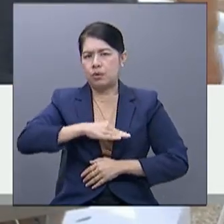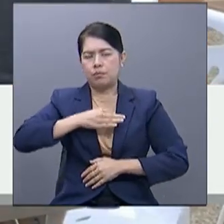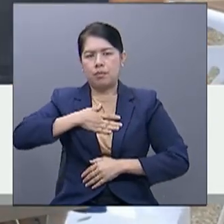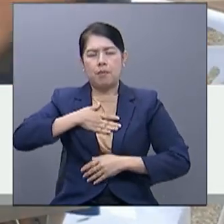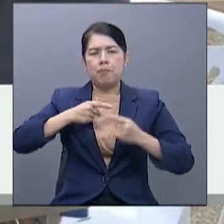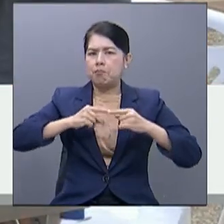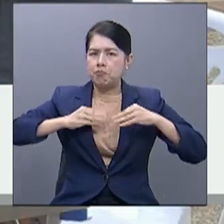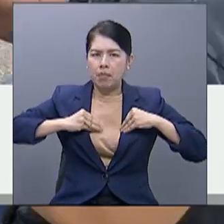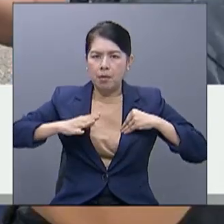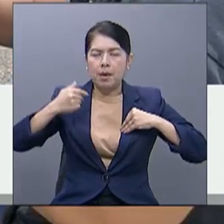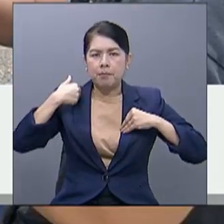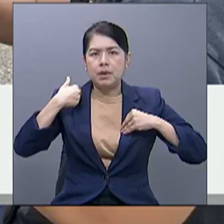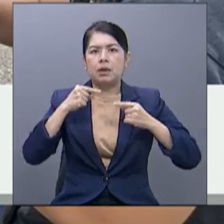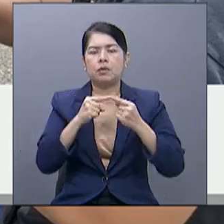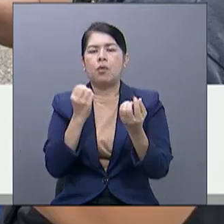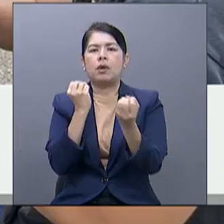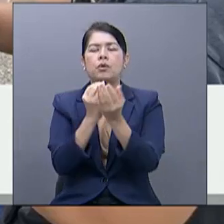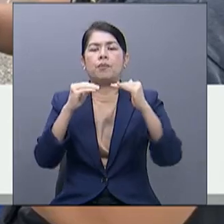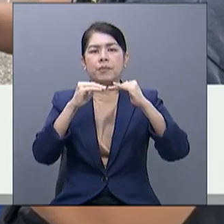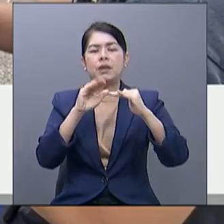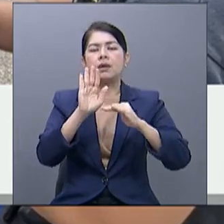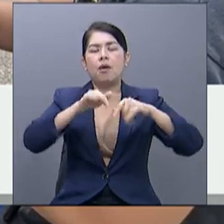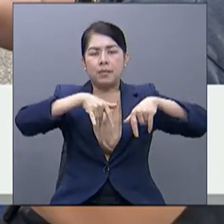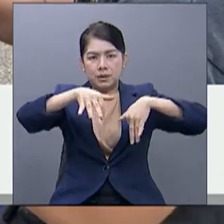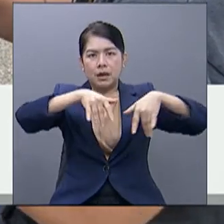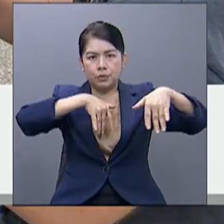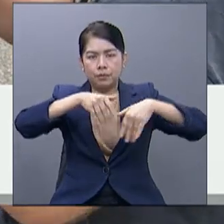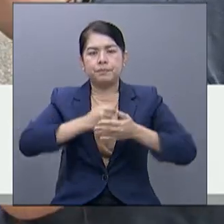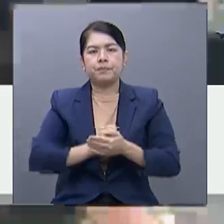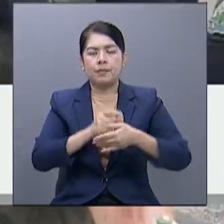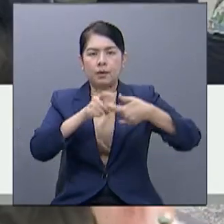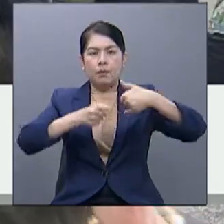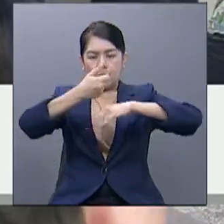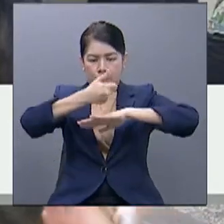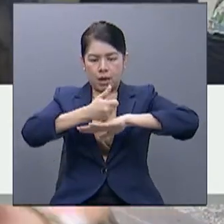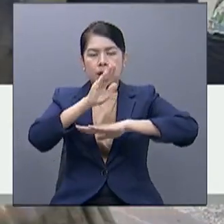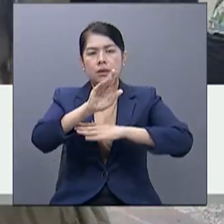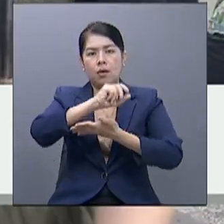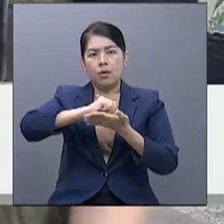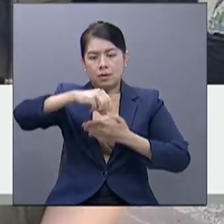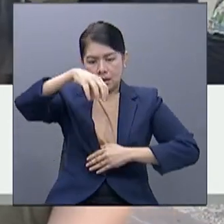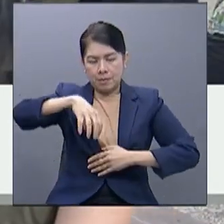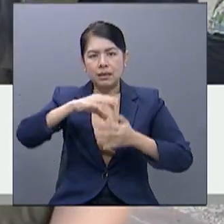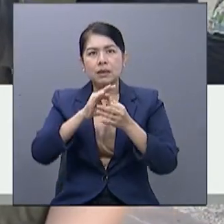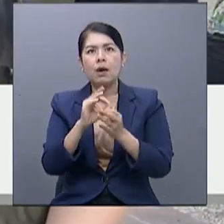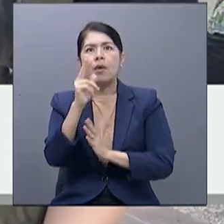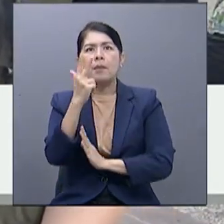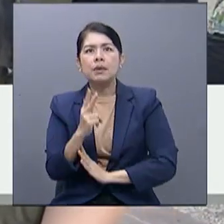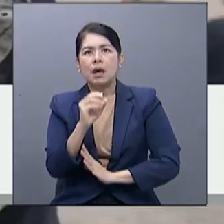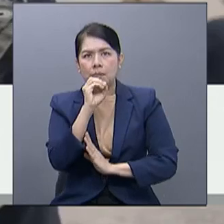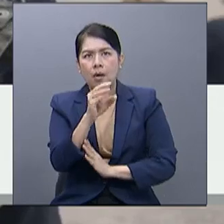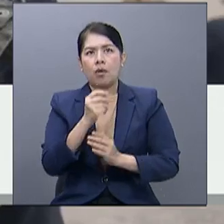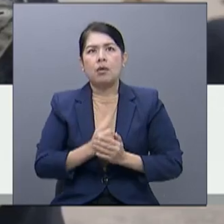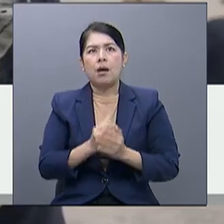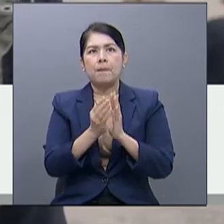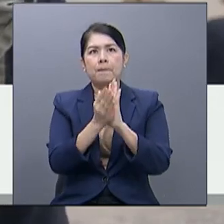ริดรอนสิทธิ์ของประชาชนค่ะผู้อำนวยการสถาบันกัญชาศาสตร์นานาชาติระบุว่าการนำกัญชากลับไปเป็นย